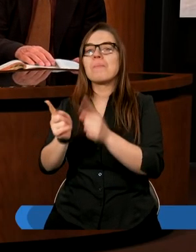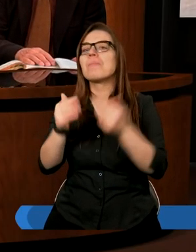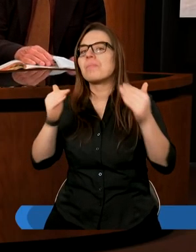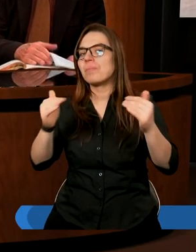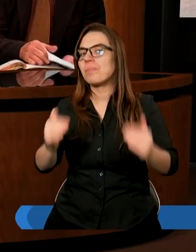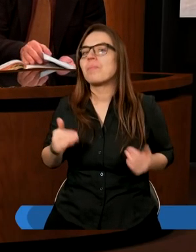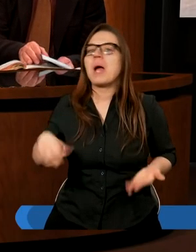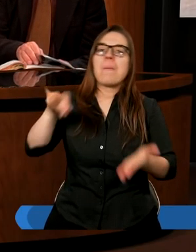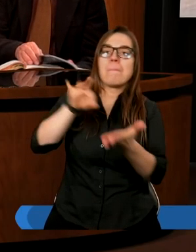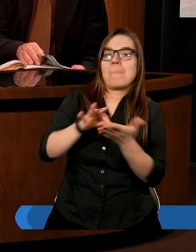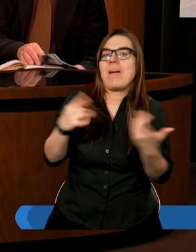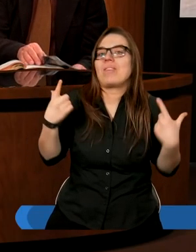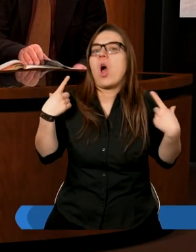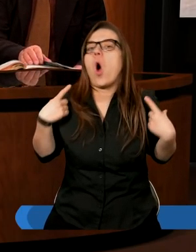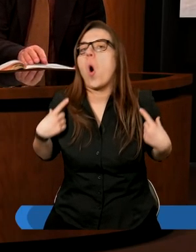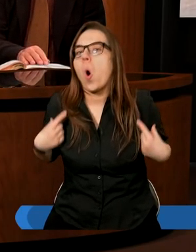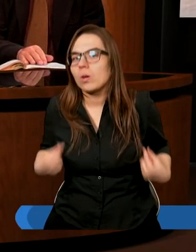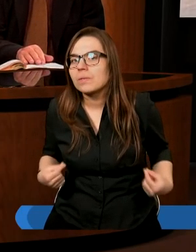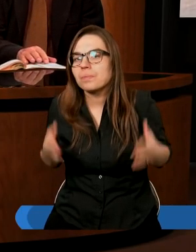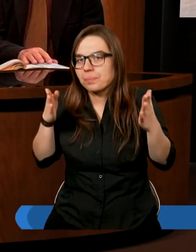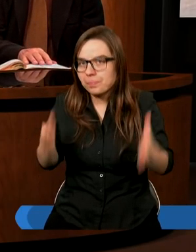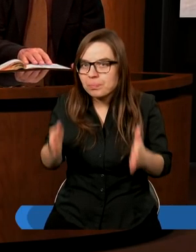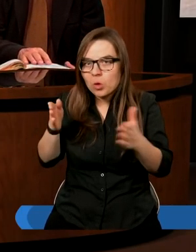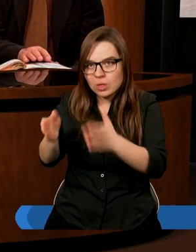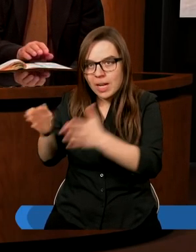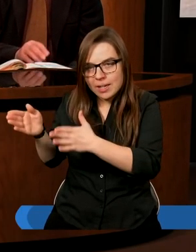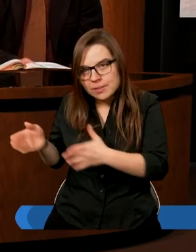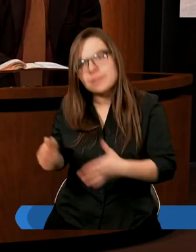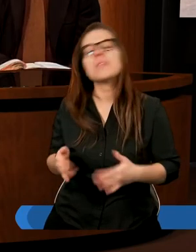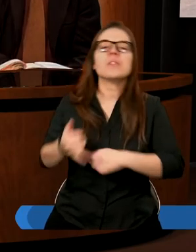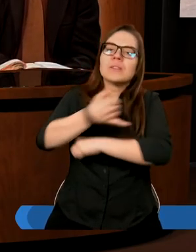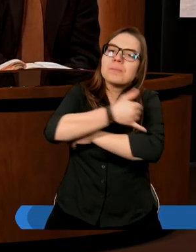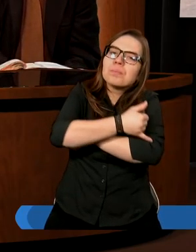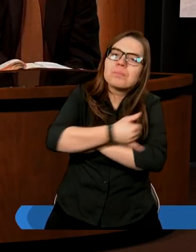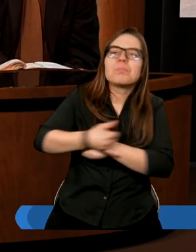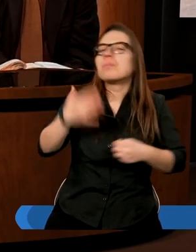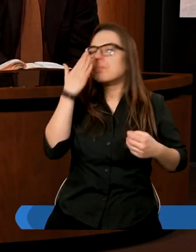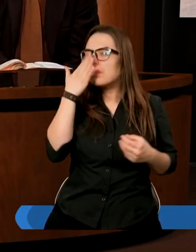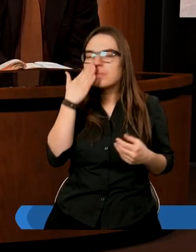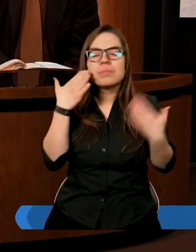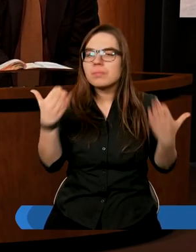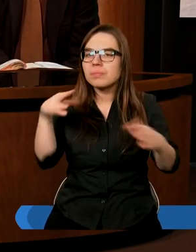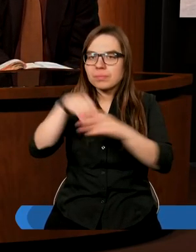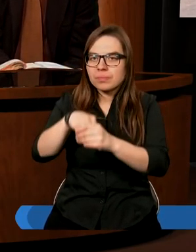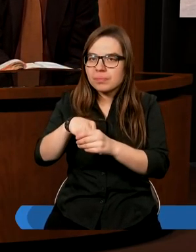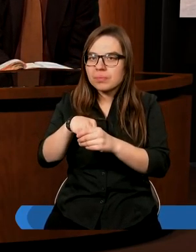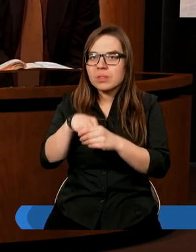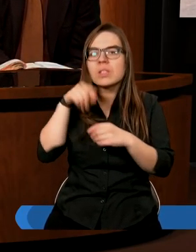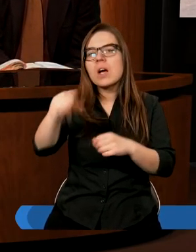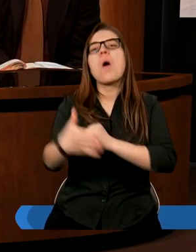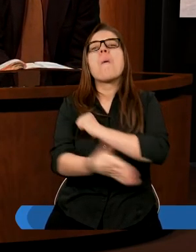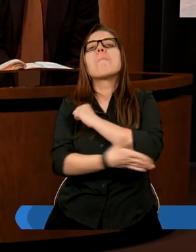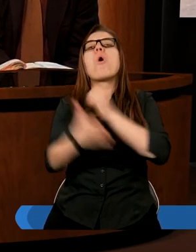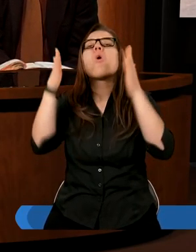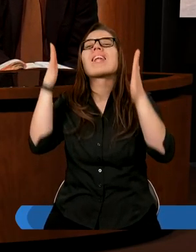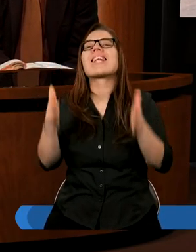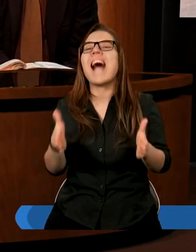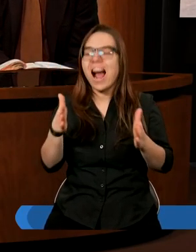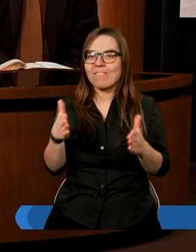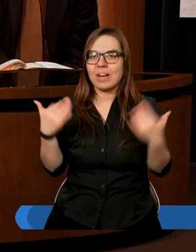są pewne osoby no i podkreślone jest, jaka była ich postawa.